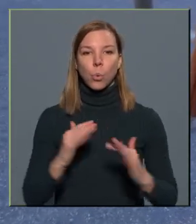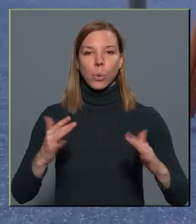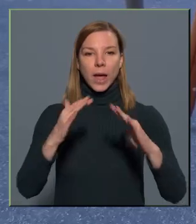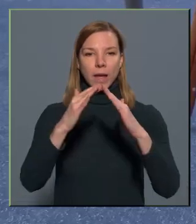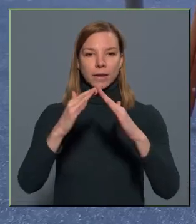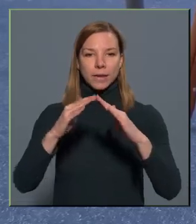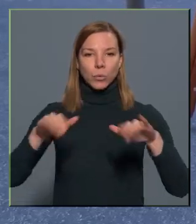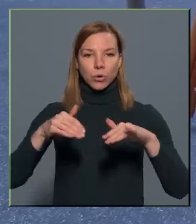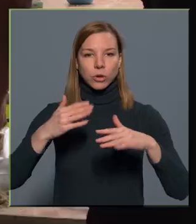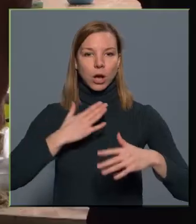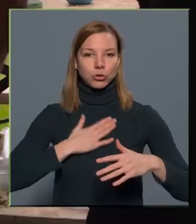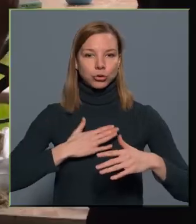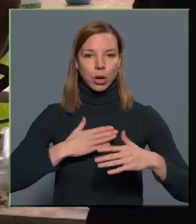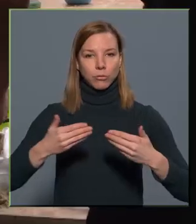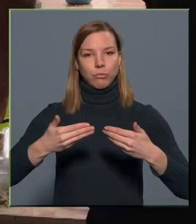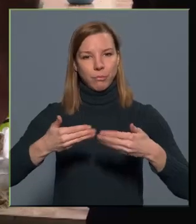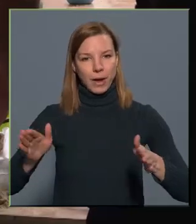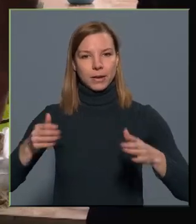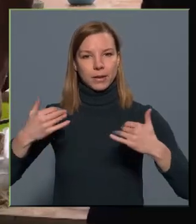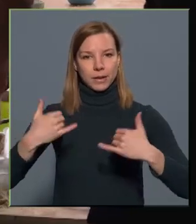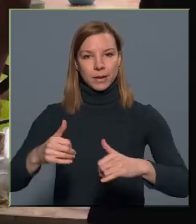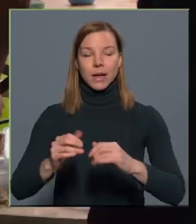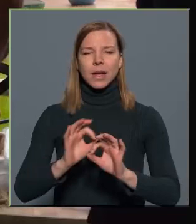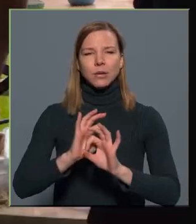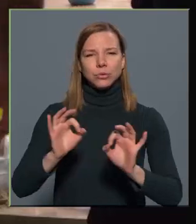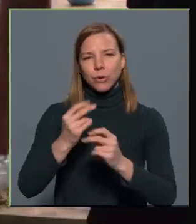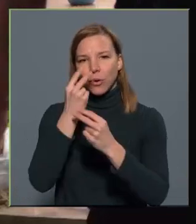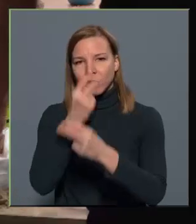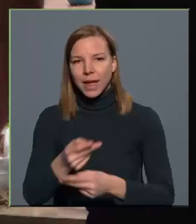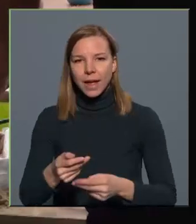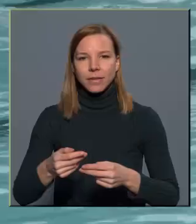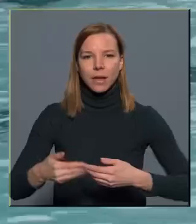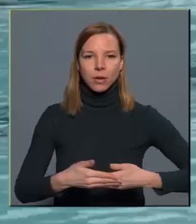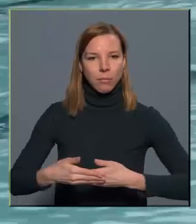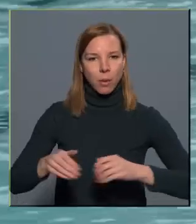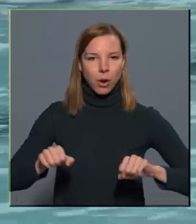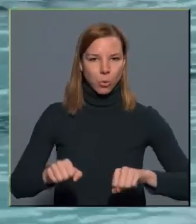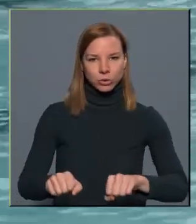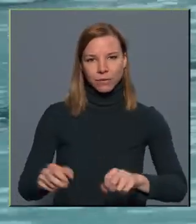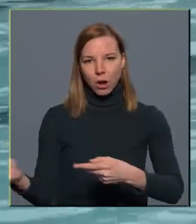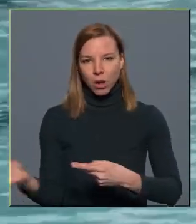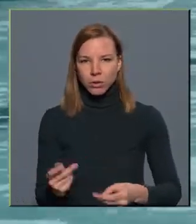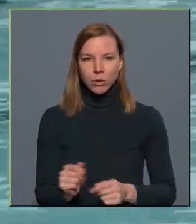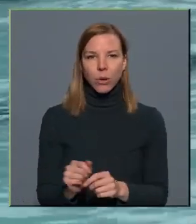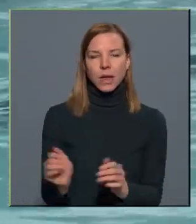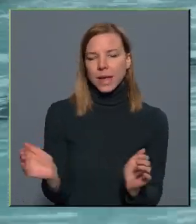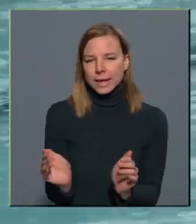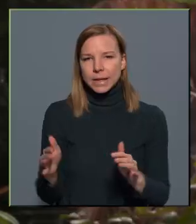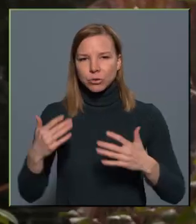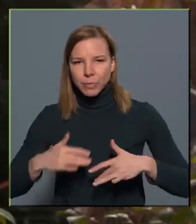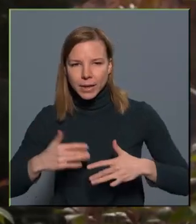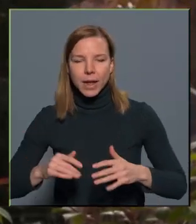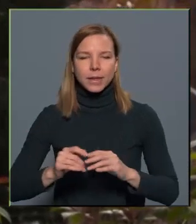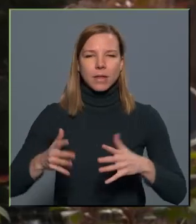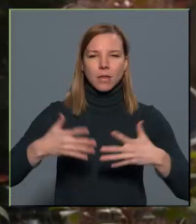és nagyon-nagyon jó volt látni azt, hogy babakocsis családok jön, és élvezik a szolgáltatásokat, tényleg kismedence, nagymedence, vizes